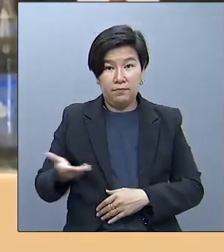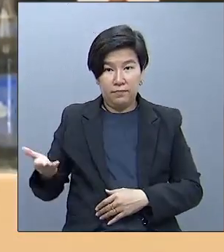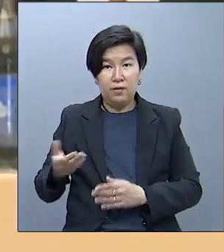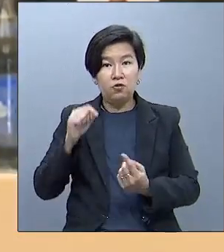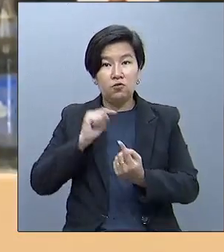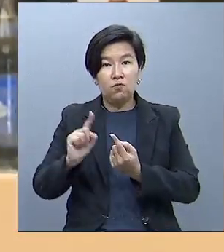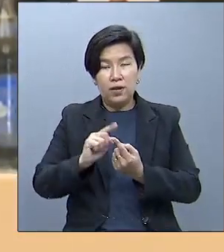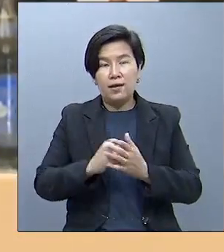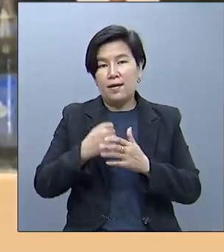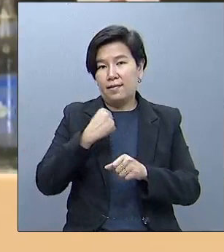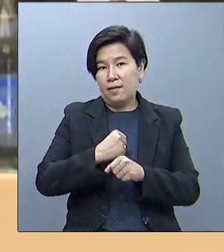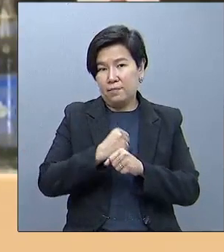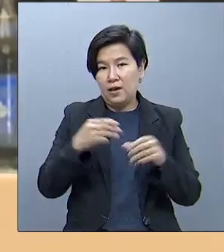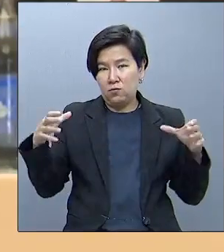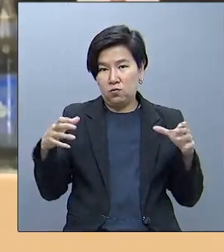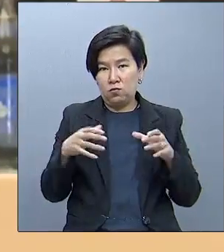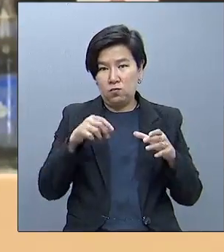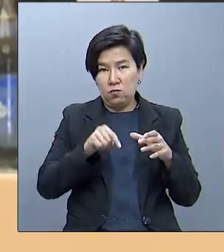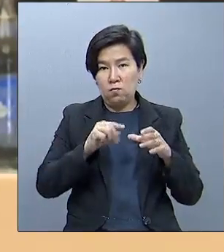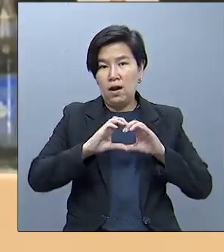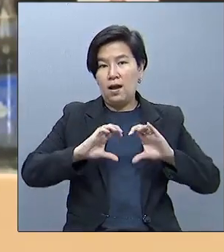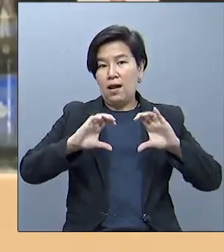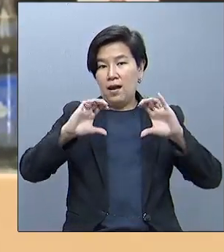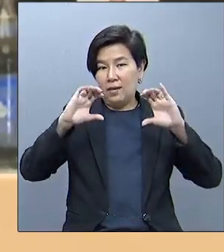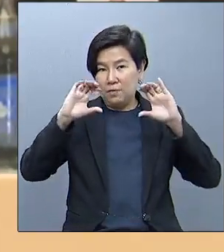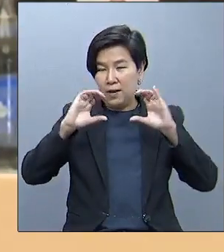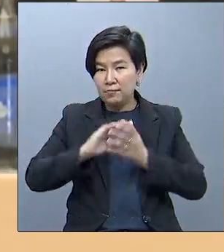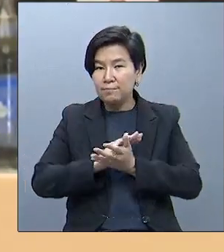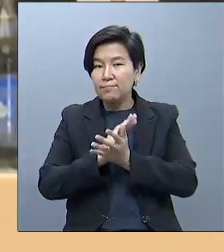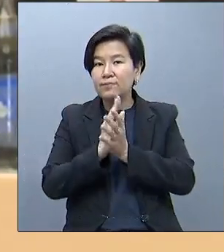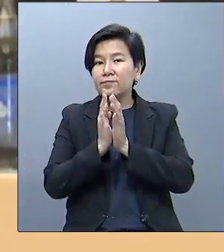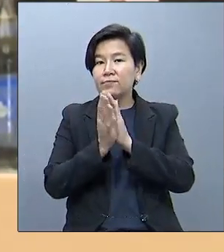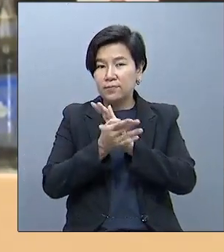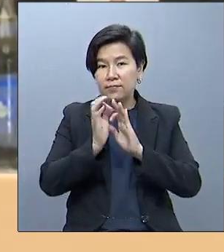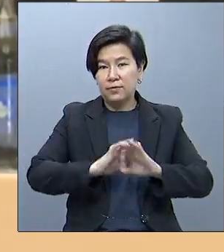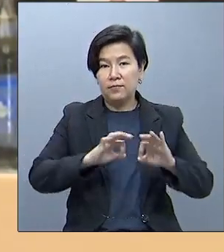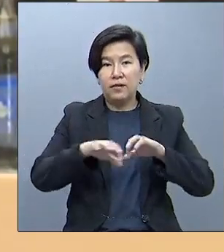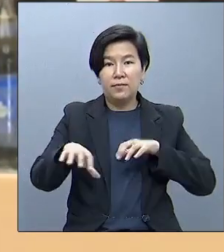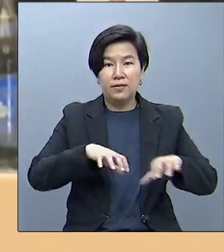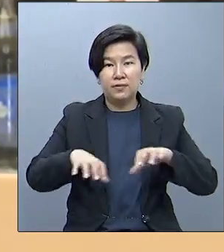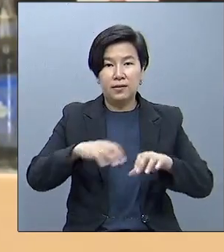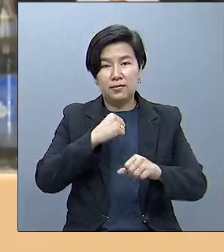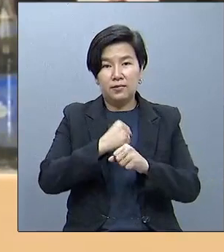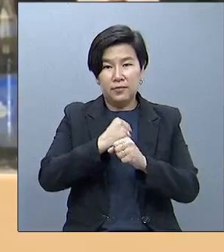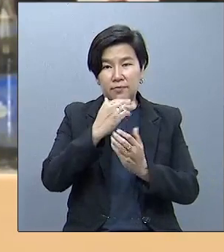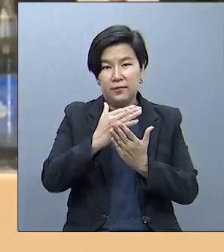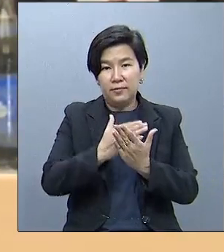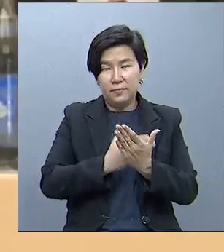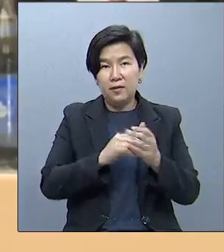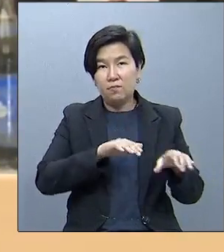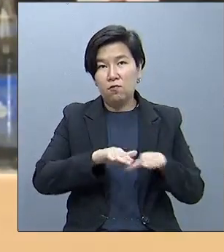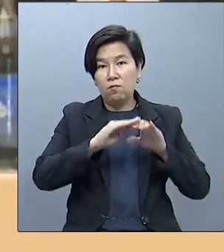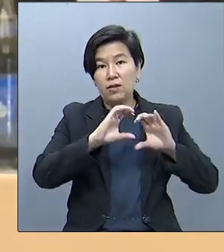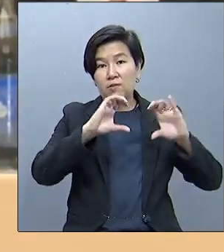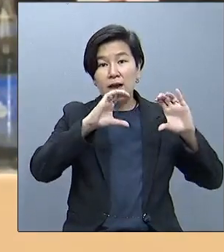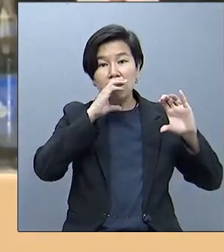านรัฐบาลเพื่อเตรียมความพร้อมให้สามารถบริหารราชการแผ่นดินต่อจากรัฐบาลเดิ